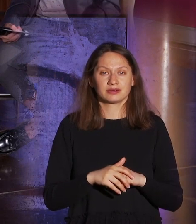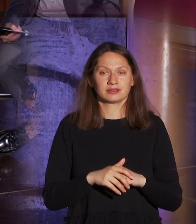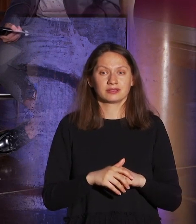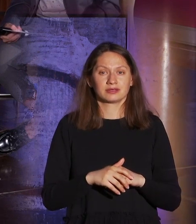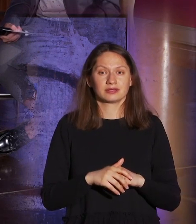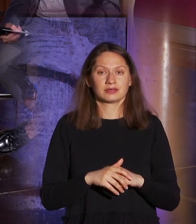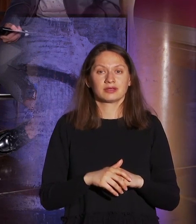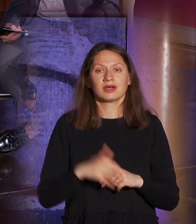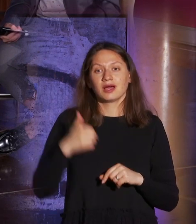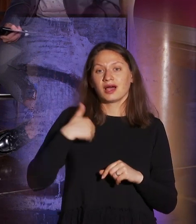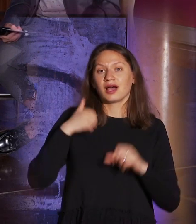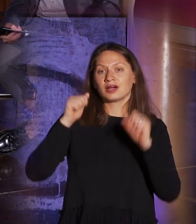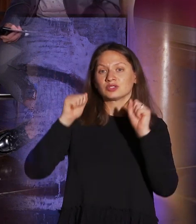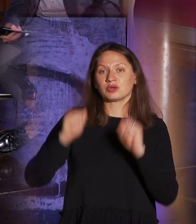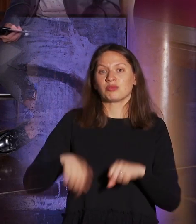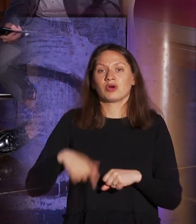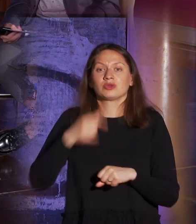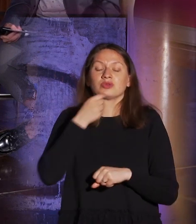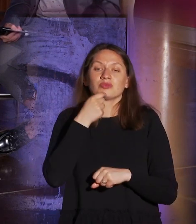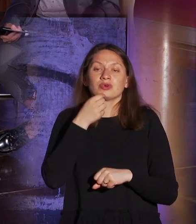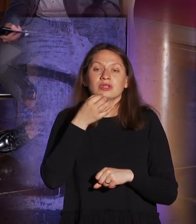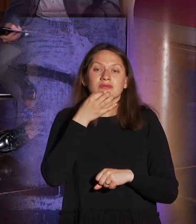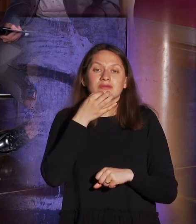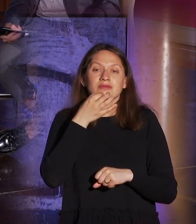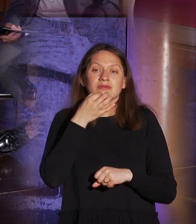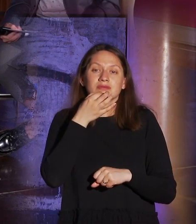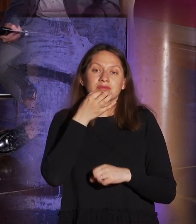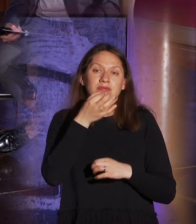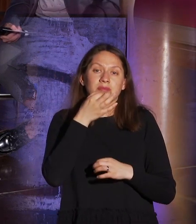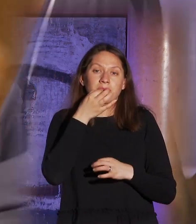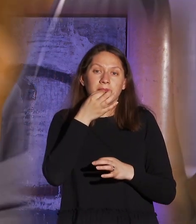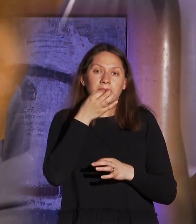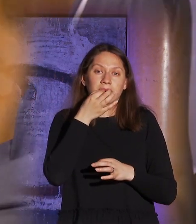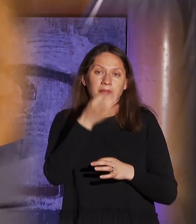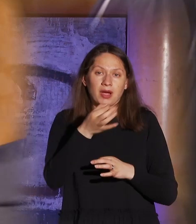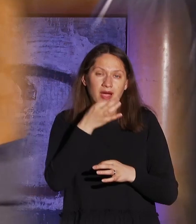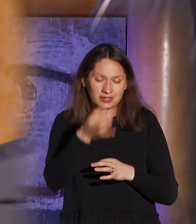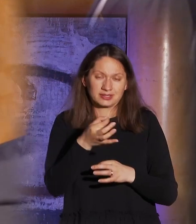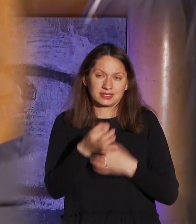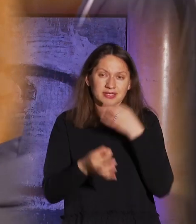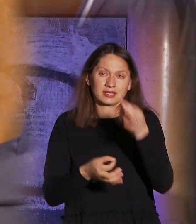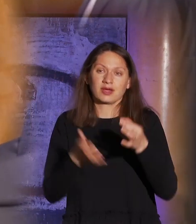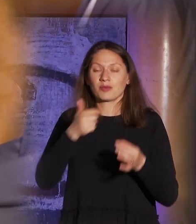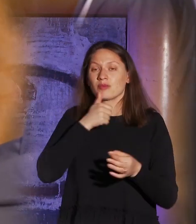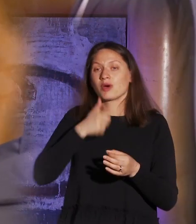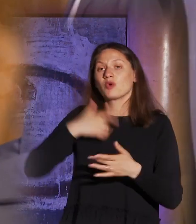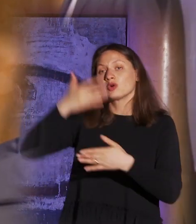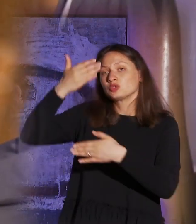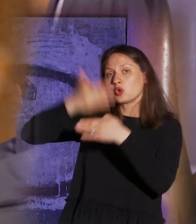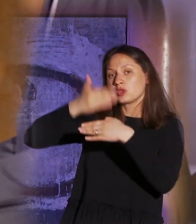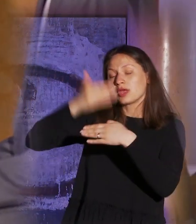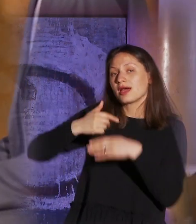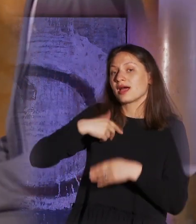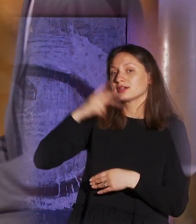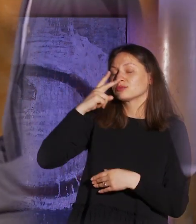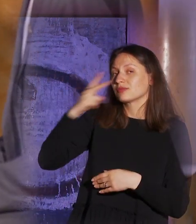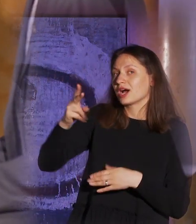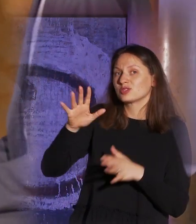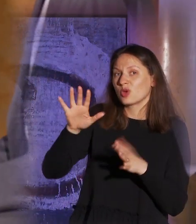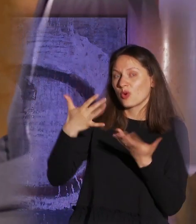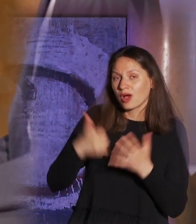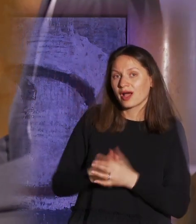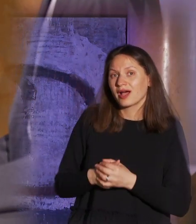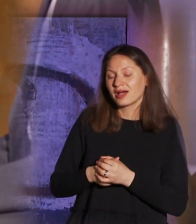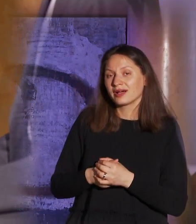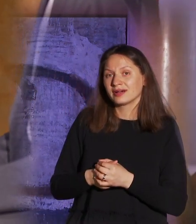atvejais galėčiau papasakoti, kaip tarkim mūsų teatre, kokius aš matau dalykus, ne, ant